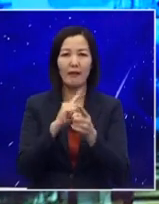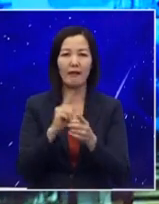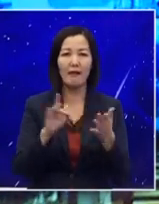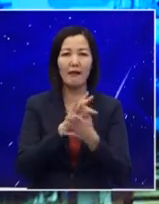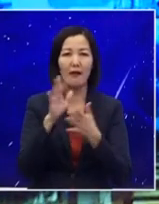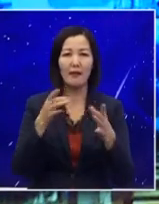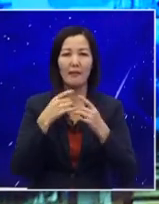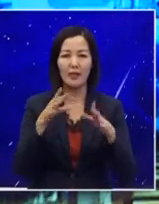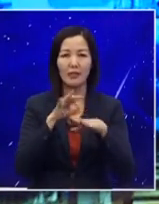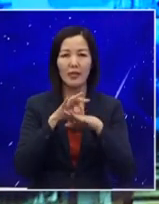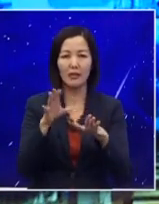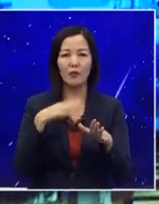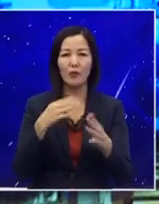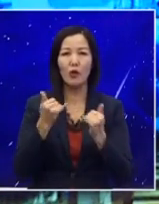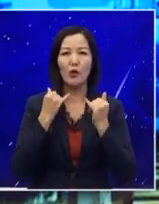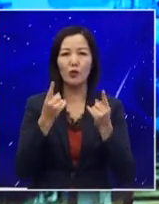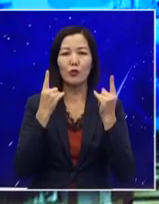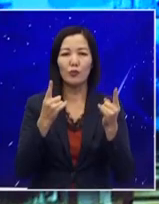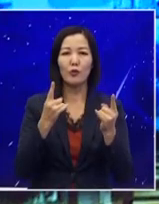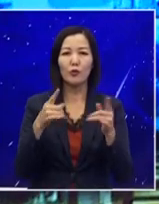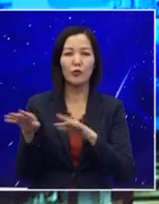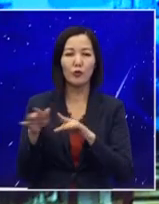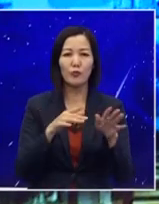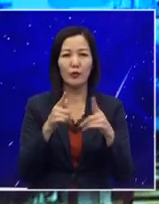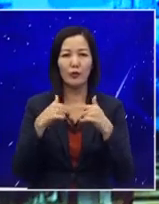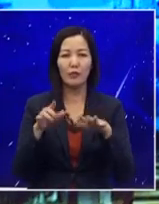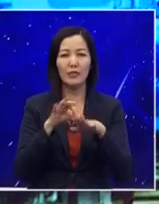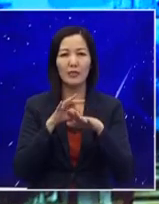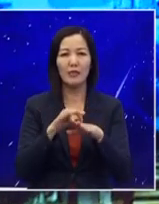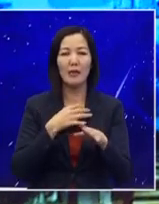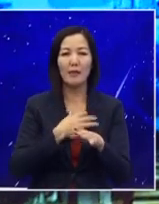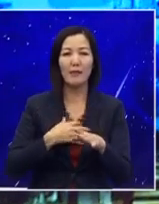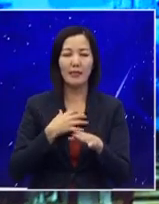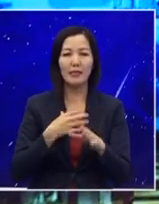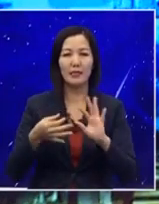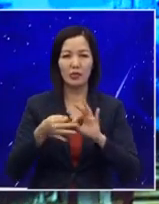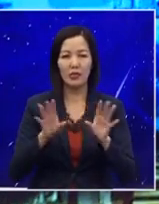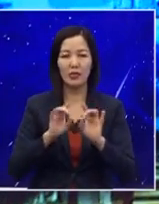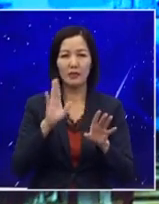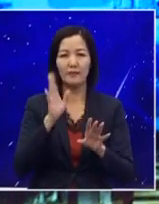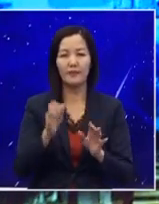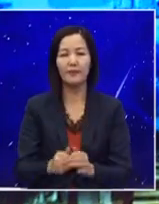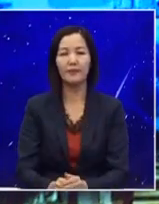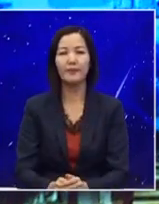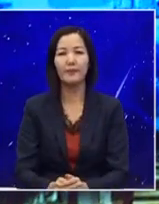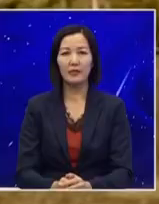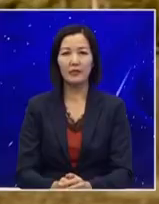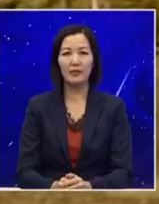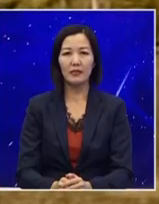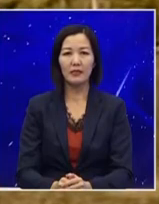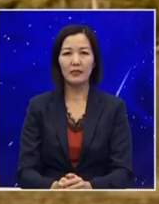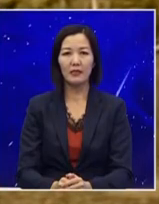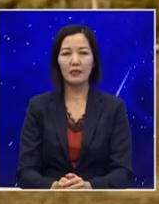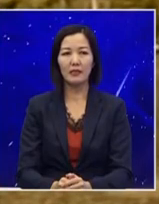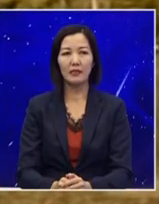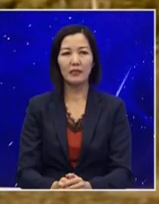төл мерекесін атап өтті. Құрметіне дүбірлеп-дүбірлі думан ұйымдастырылды. Маңыздыларын Кәмшат Мұхамеджаннан тыңдайық.